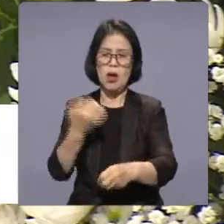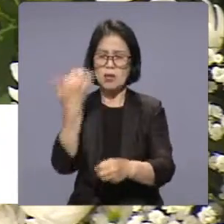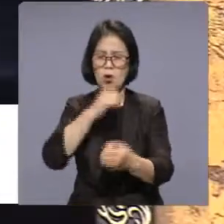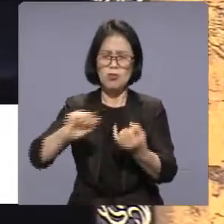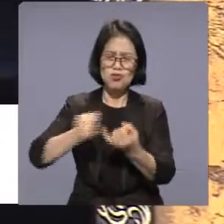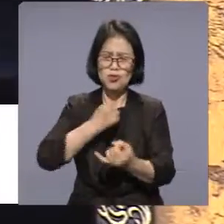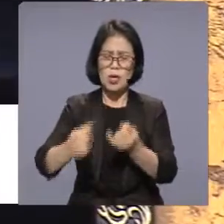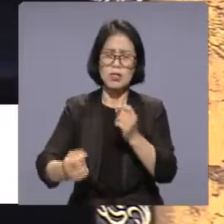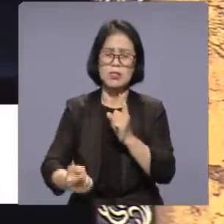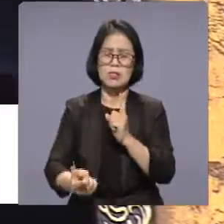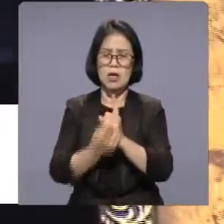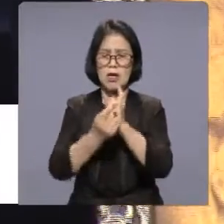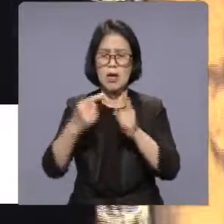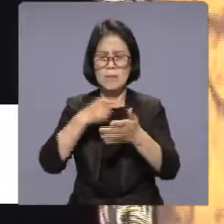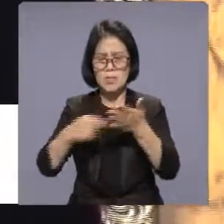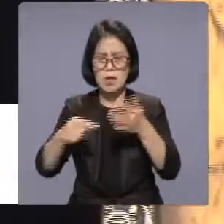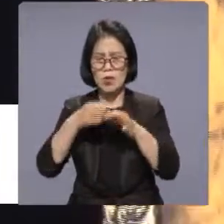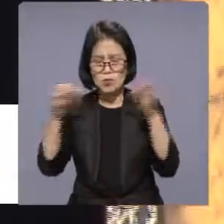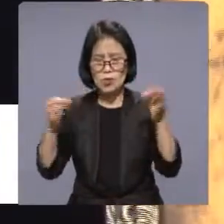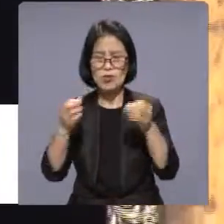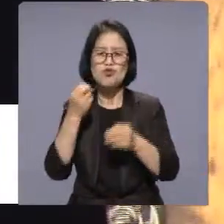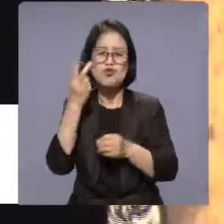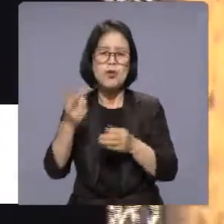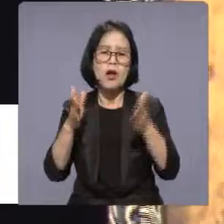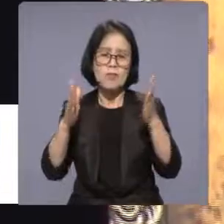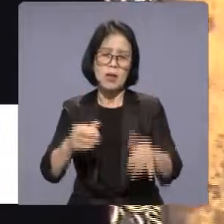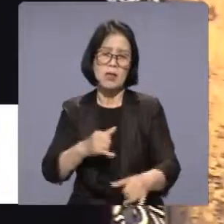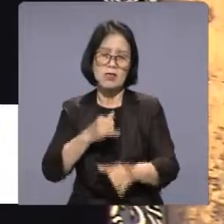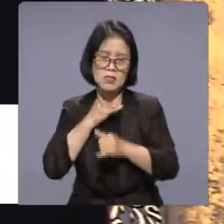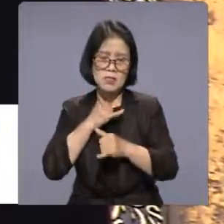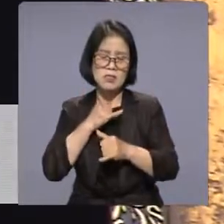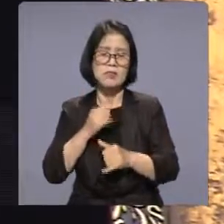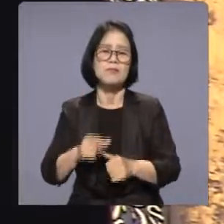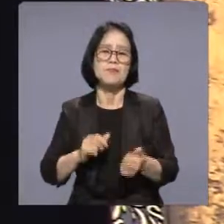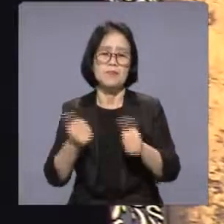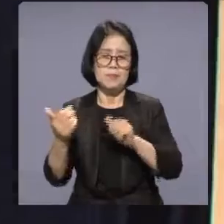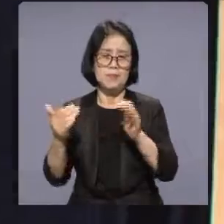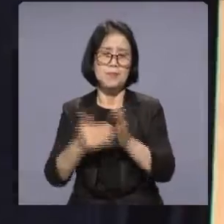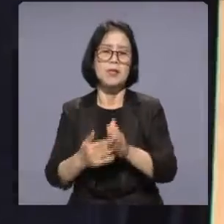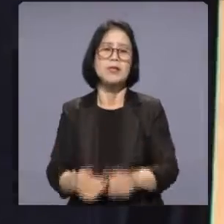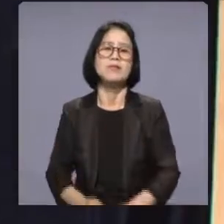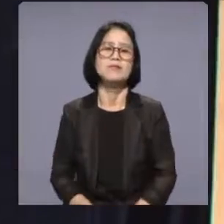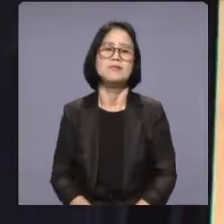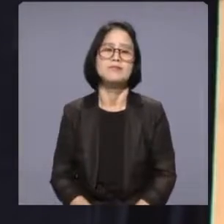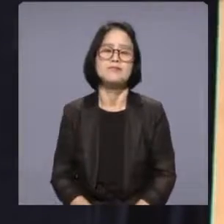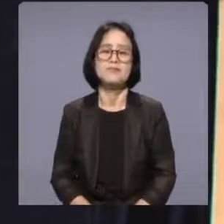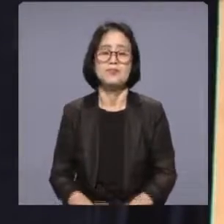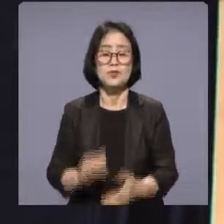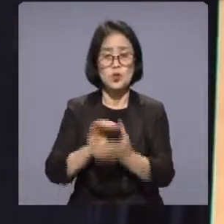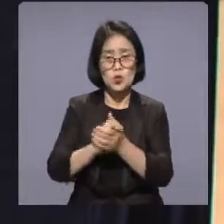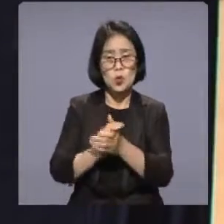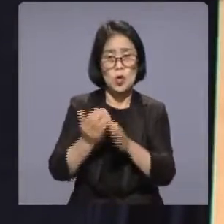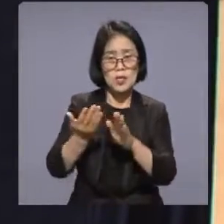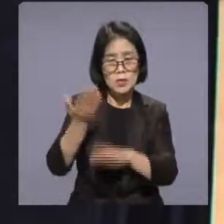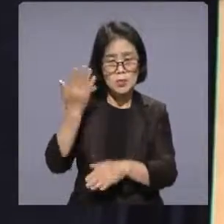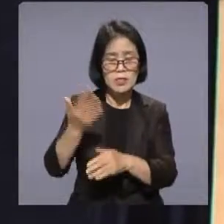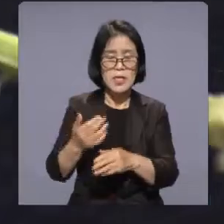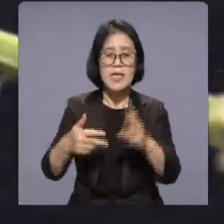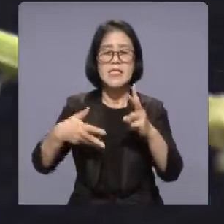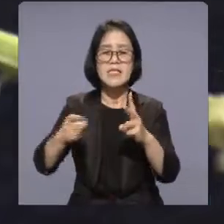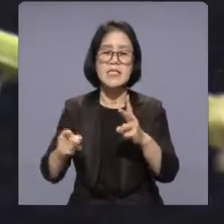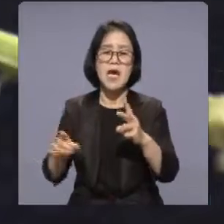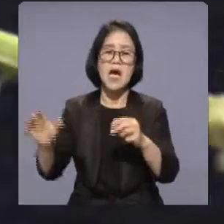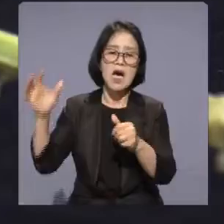당해 피해를 호소하다 두 달 만에 극단적 선택을 했습니다. 동료와 선임들에게 2차